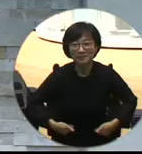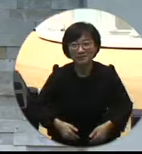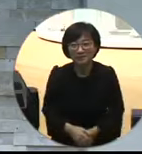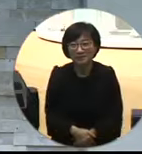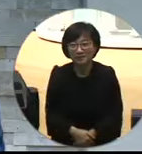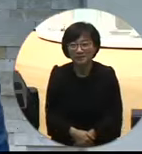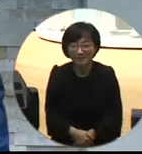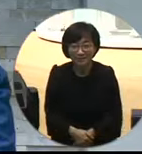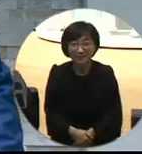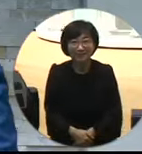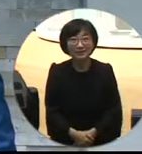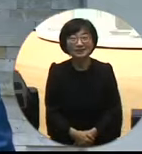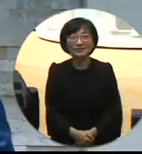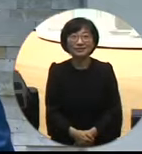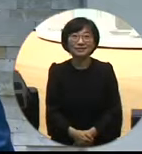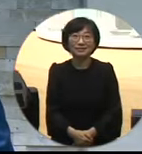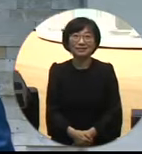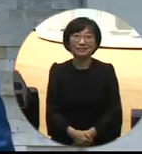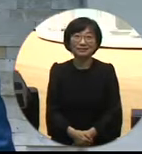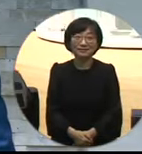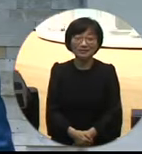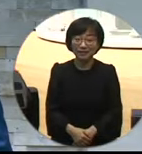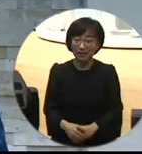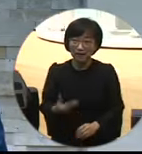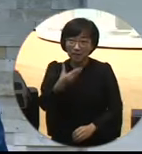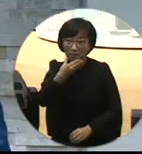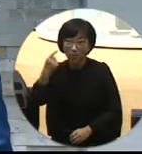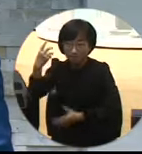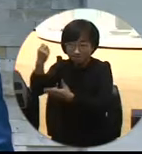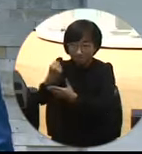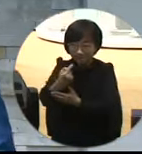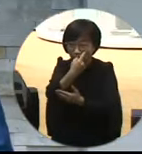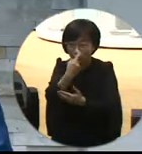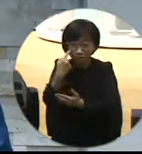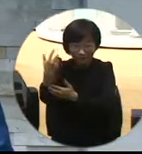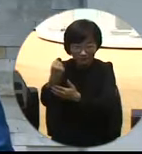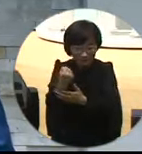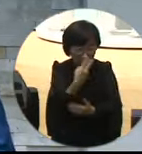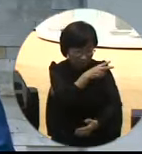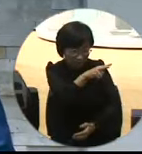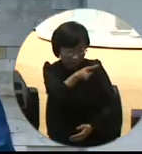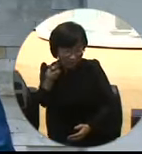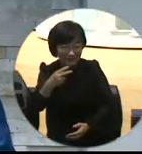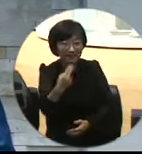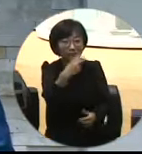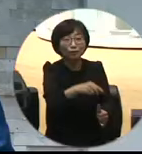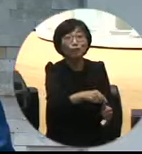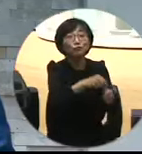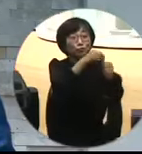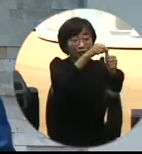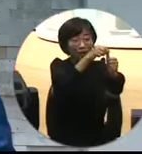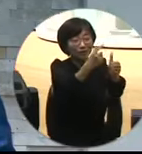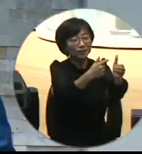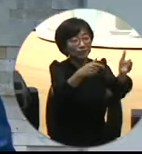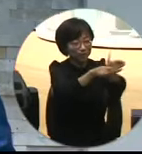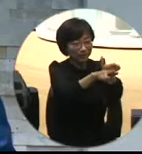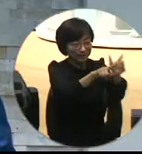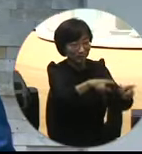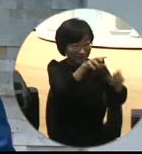자, 주님이 원하시는 이 복음적 시각을 가지고 생명 살리는 현장으로 나가야